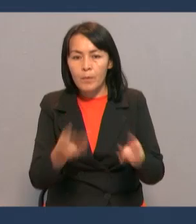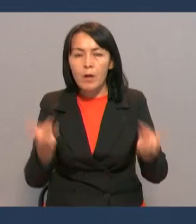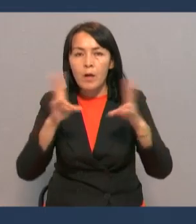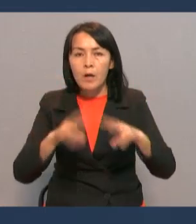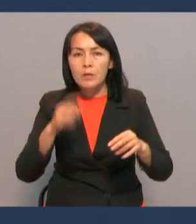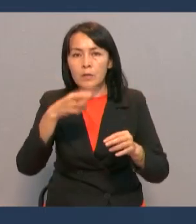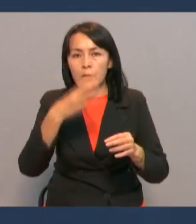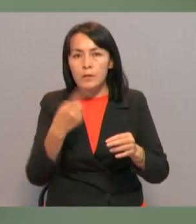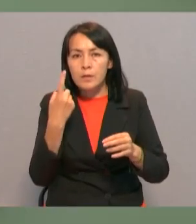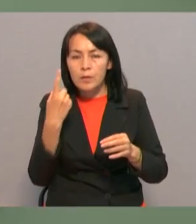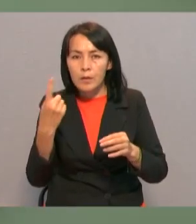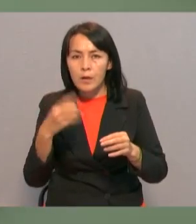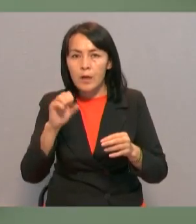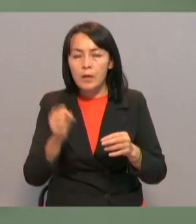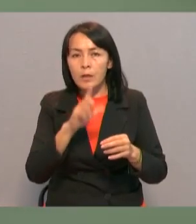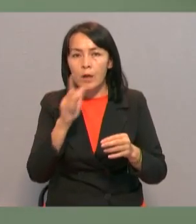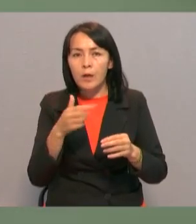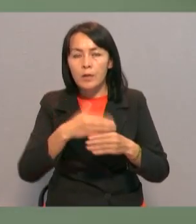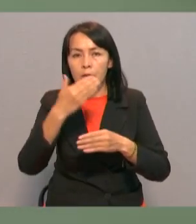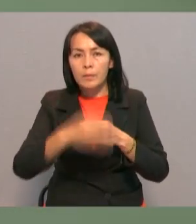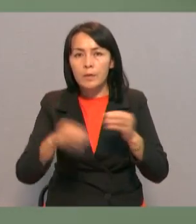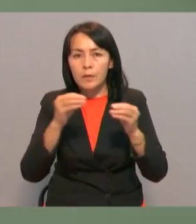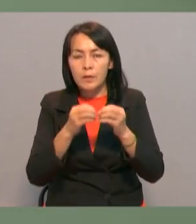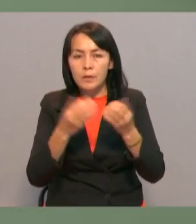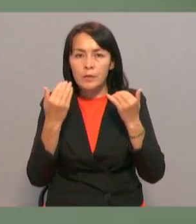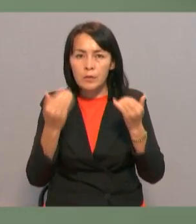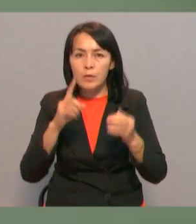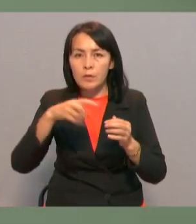остался на 131-й строчке. Андрей Голубев потерял 10 позиций, теперь он 148-й.